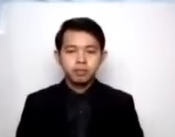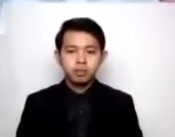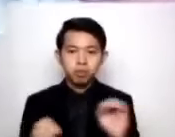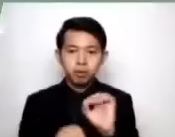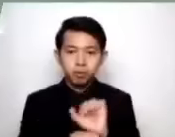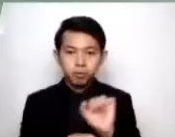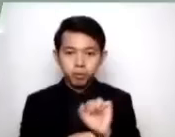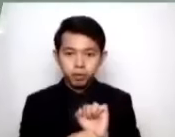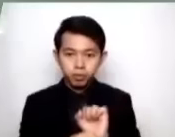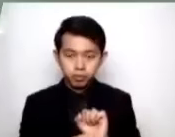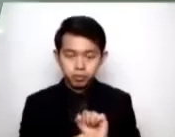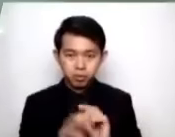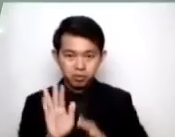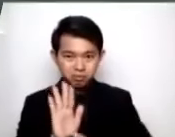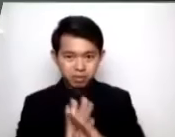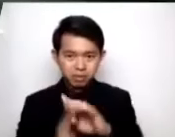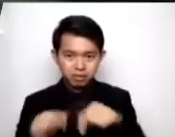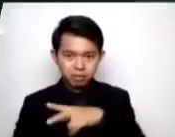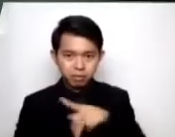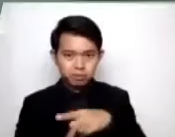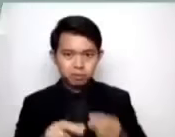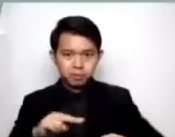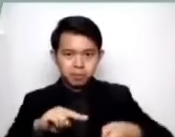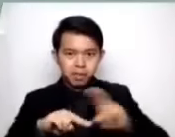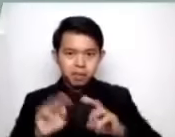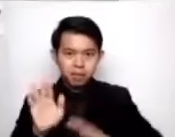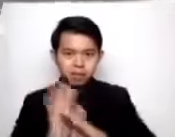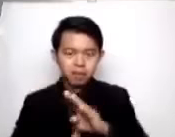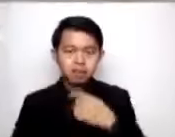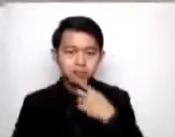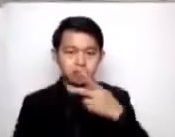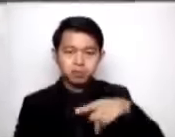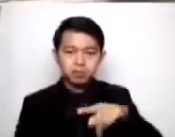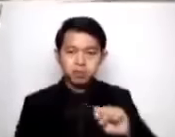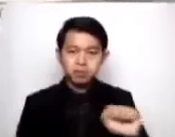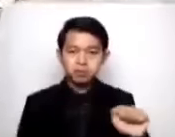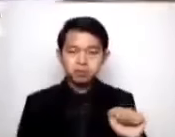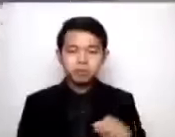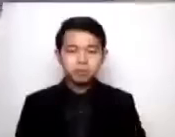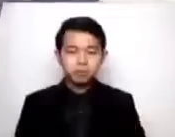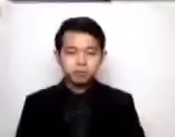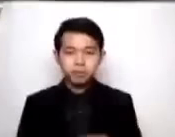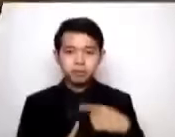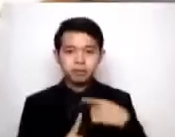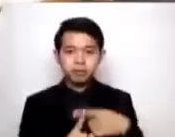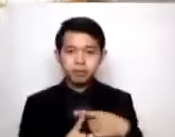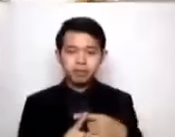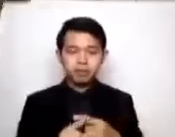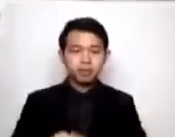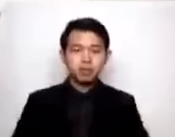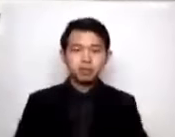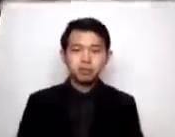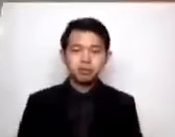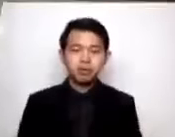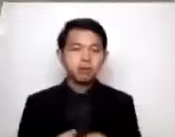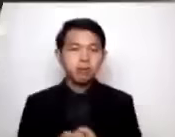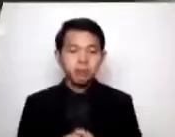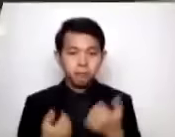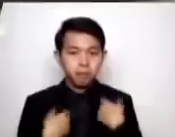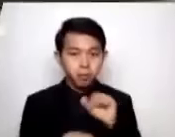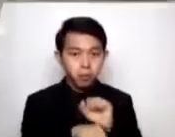Oktubre base sa datos ng Philippine Statistics Authority. Gayun din, ang underemployment rate o yung may trabaho nga pero